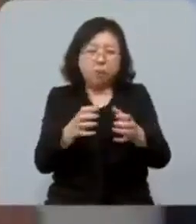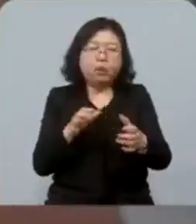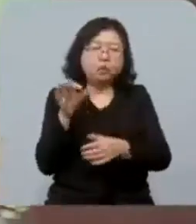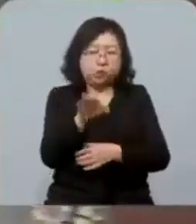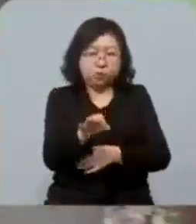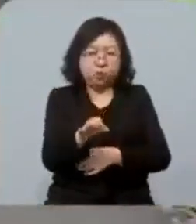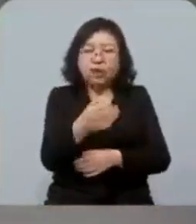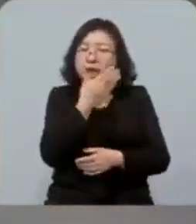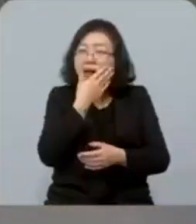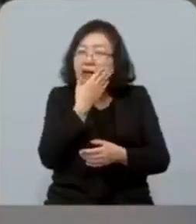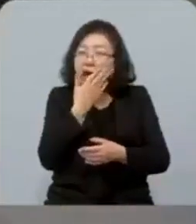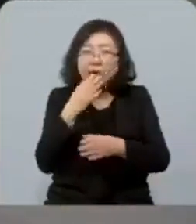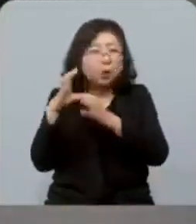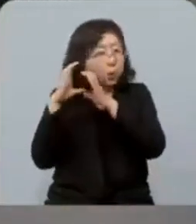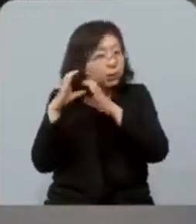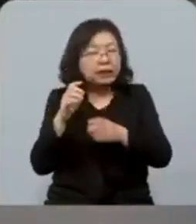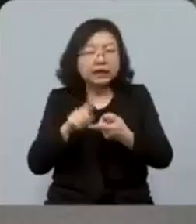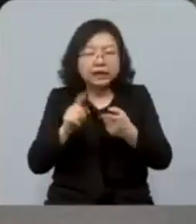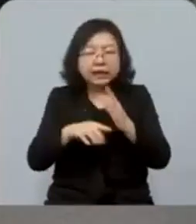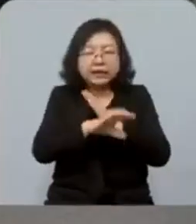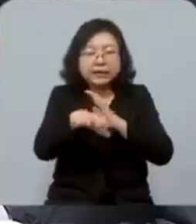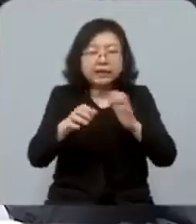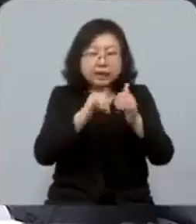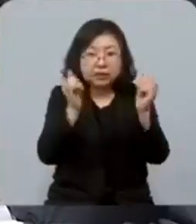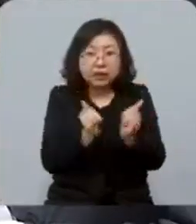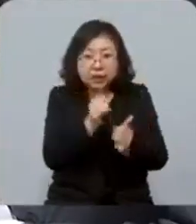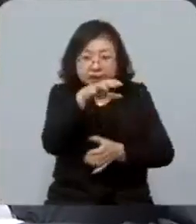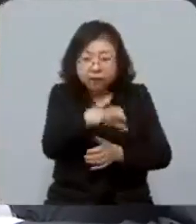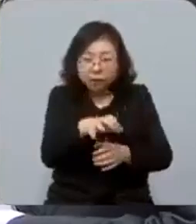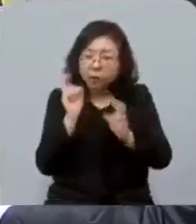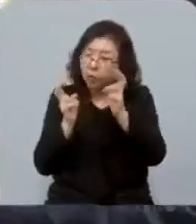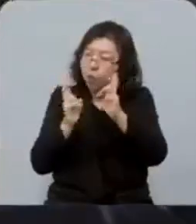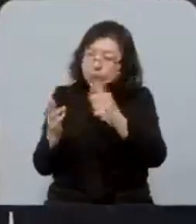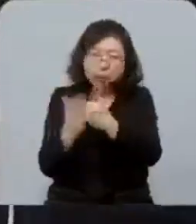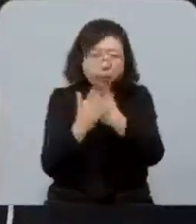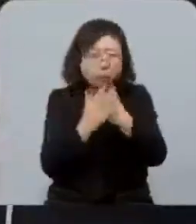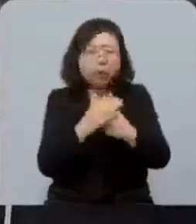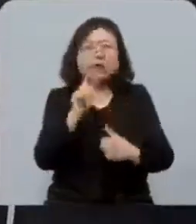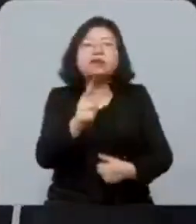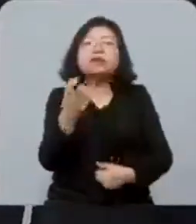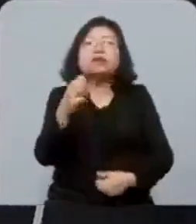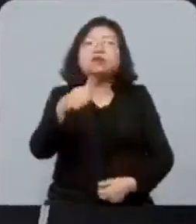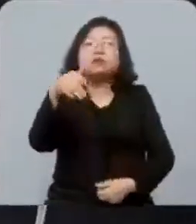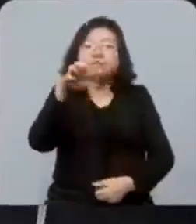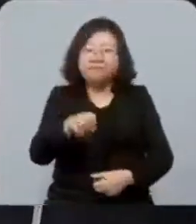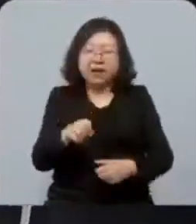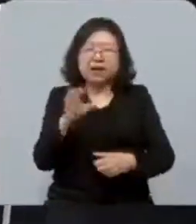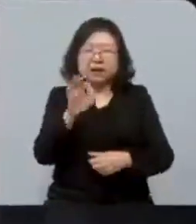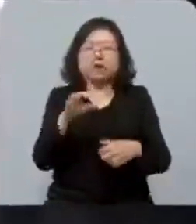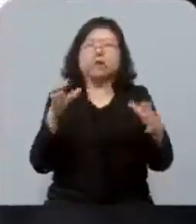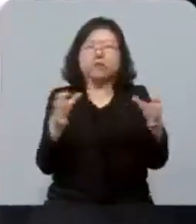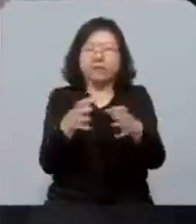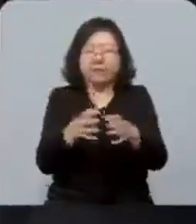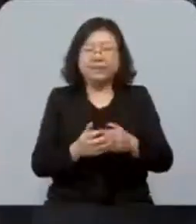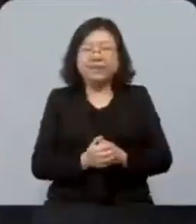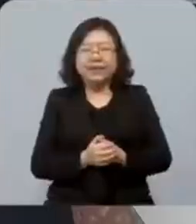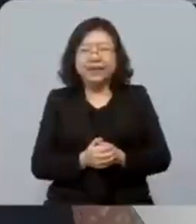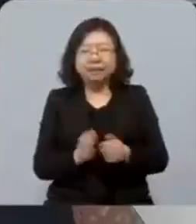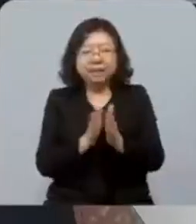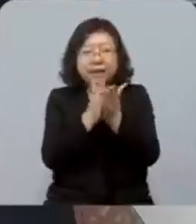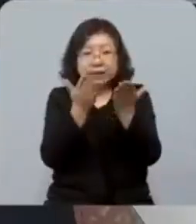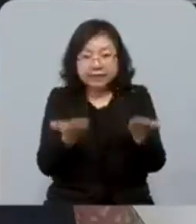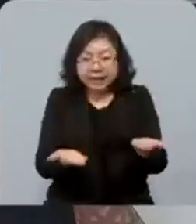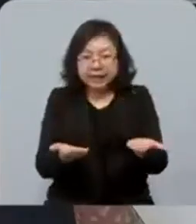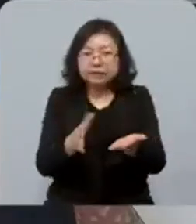소식을 전해 들은 지역 사회 단체와 기업들이 후원에 나서 1억 5000여 만원 의 성금을 모으는 겁니다 책 일에든지